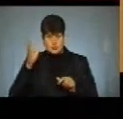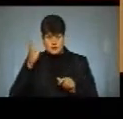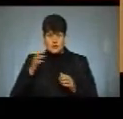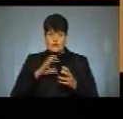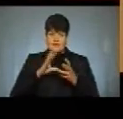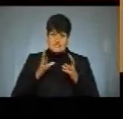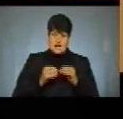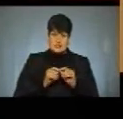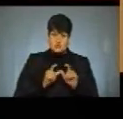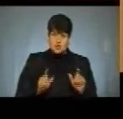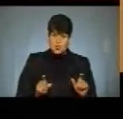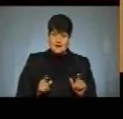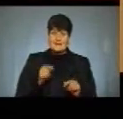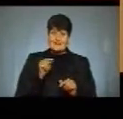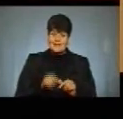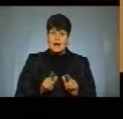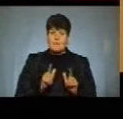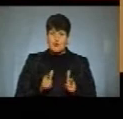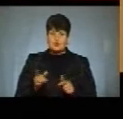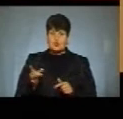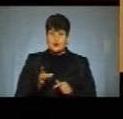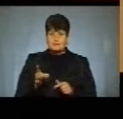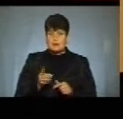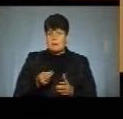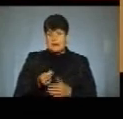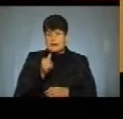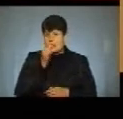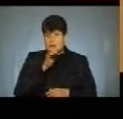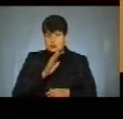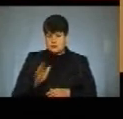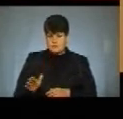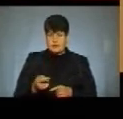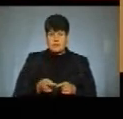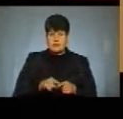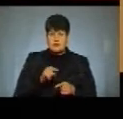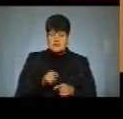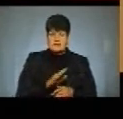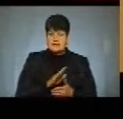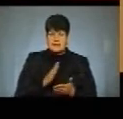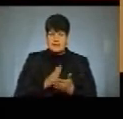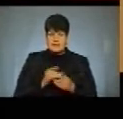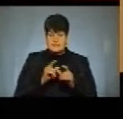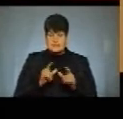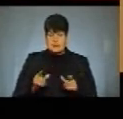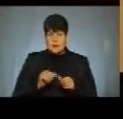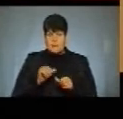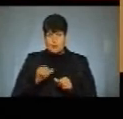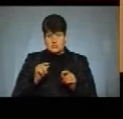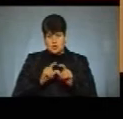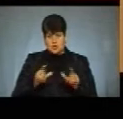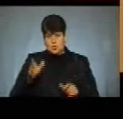середній школі таке погодження розміру плати не може відбуватися, оскільки це не є закладом позашкільної